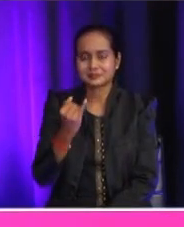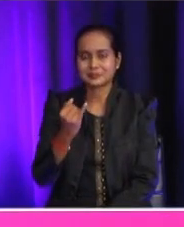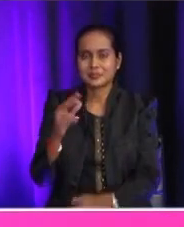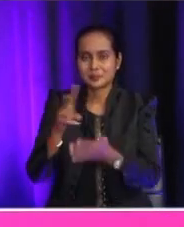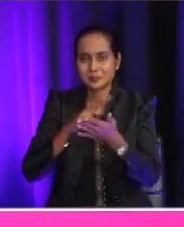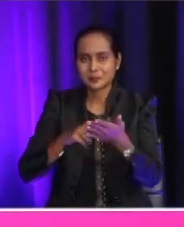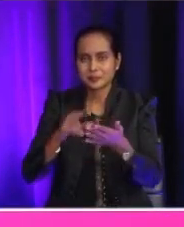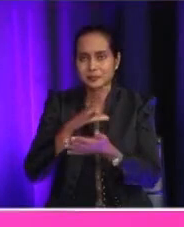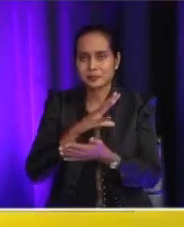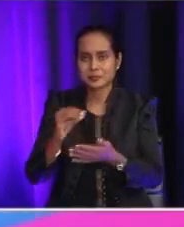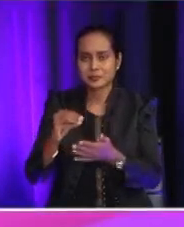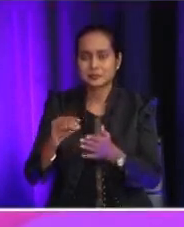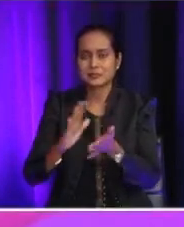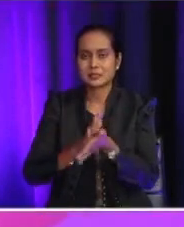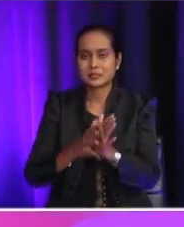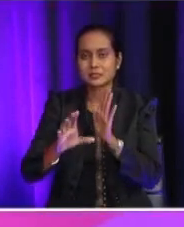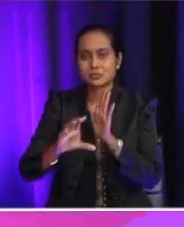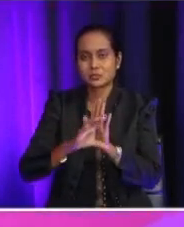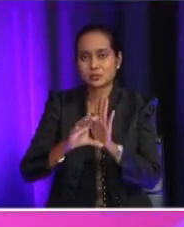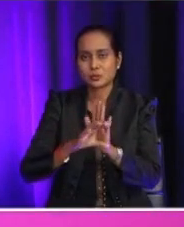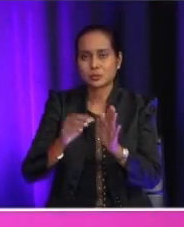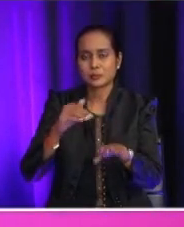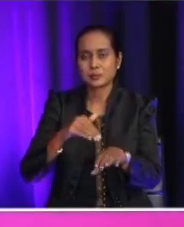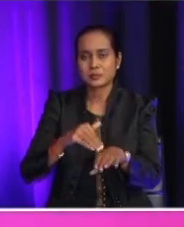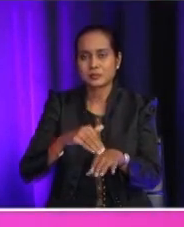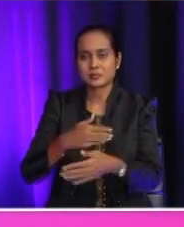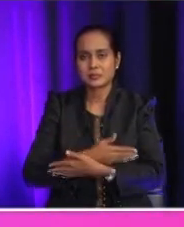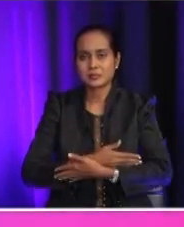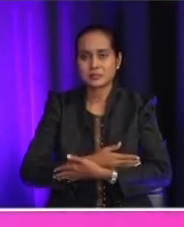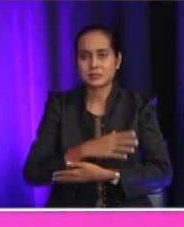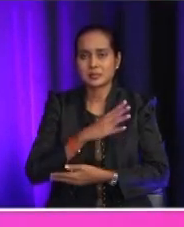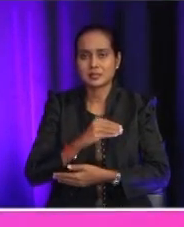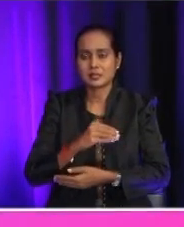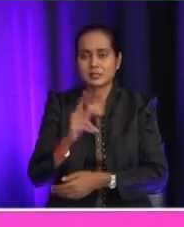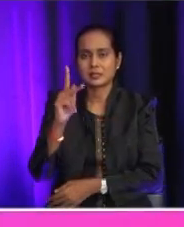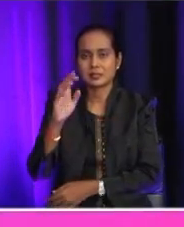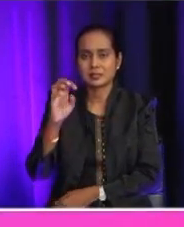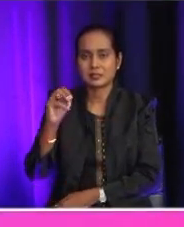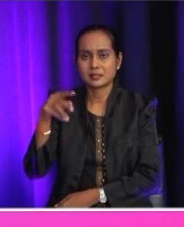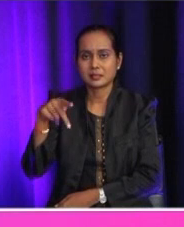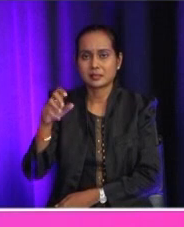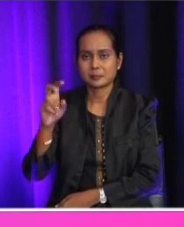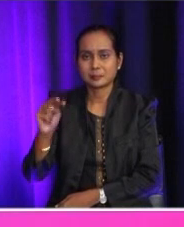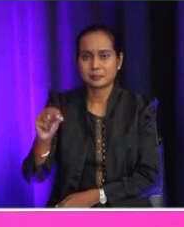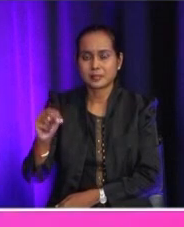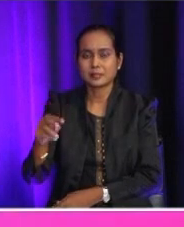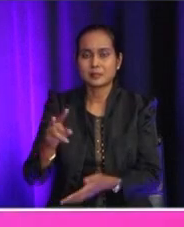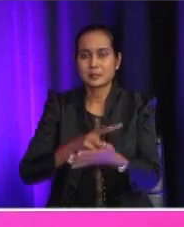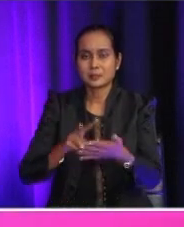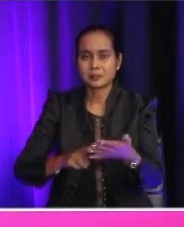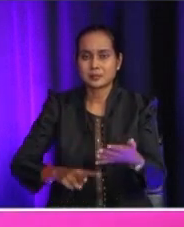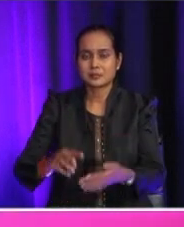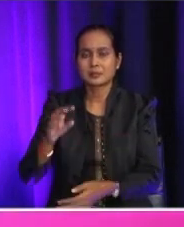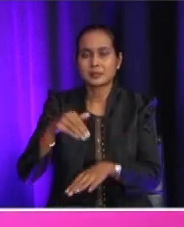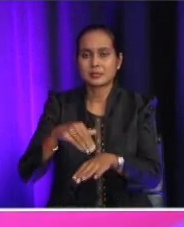dan menjadi suri teladan kepada anak-anak. Malah kempen membaca juga kepada golongan kelainan upaya, gelandangan, warga emas